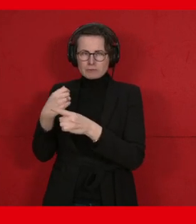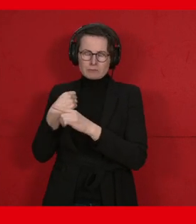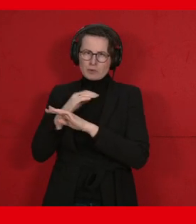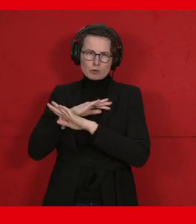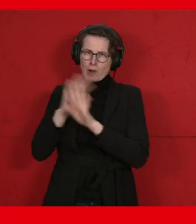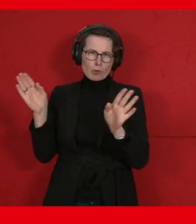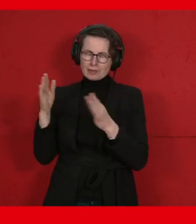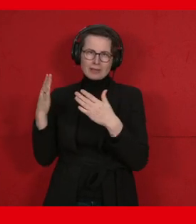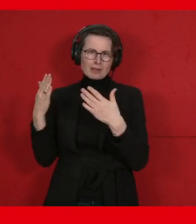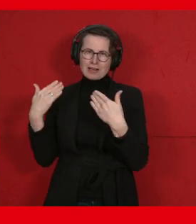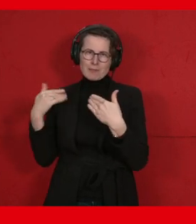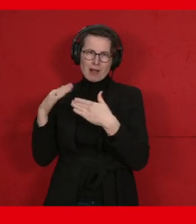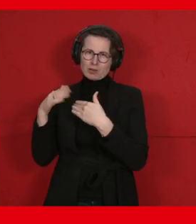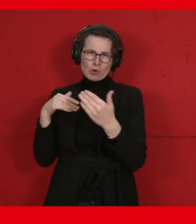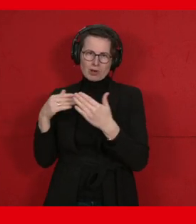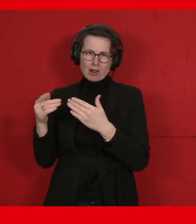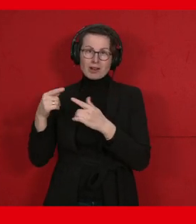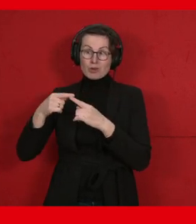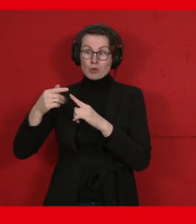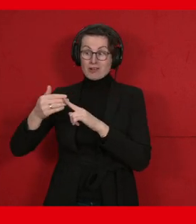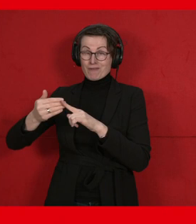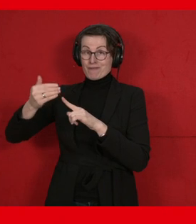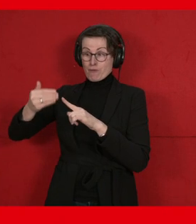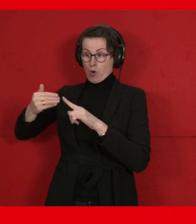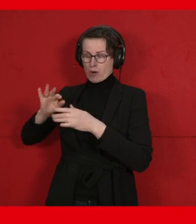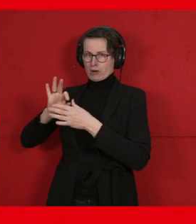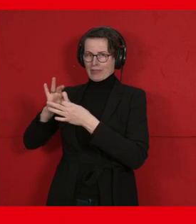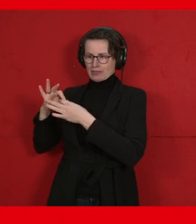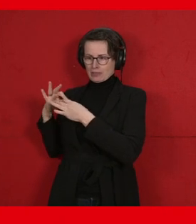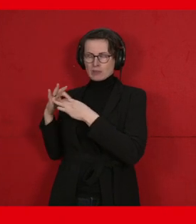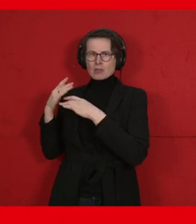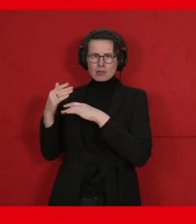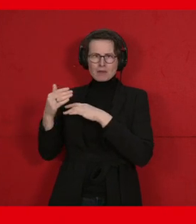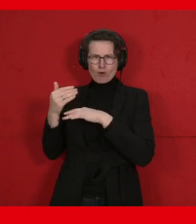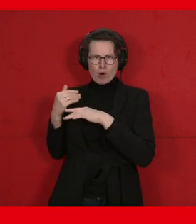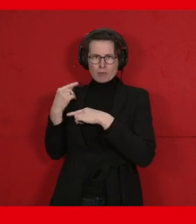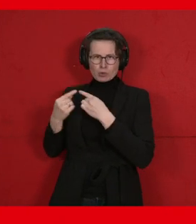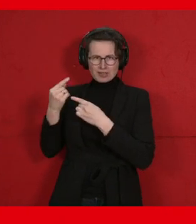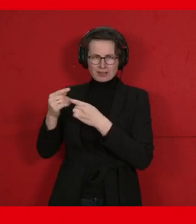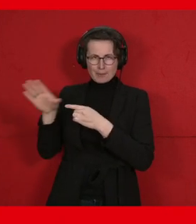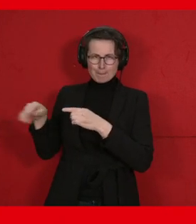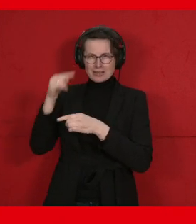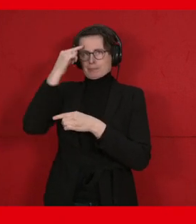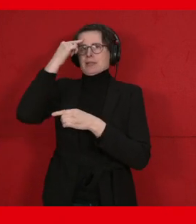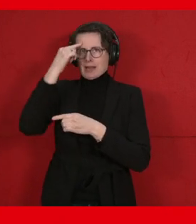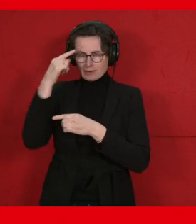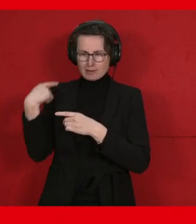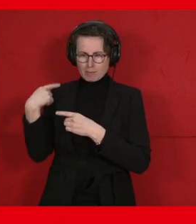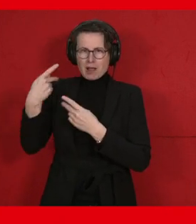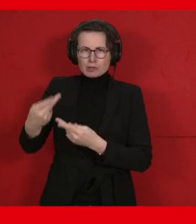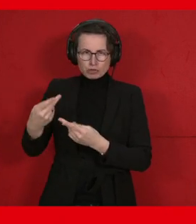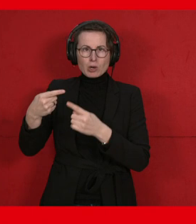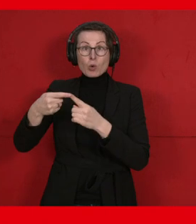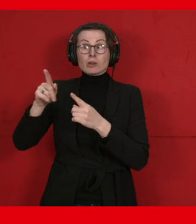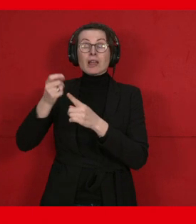nicht klimaneutral, sondern wenn wir die ganzen Vorketten, die vorigen Prozessschritte zur Bereitstellung und dann vor allen Dingen